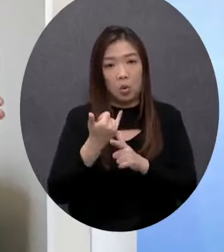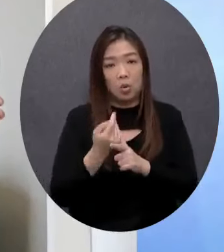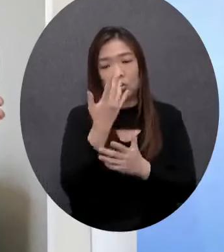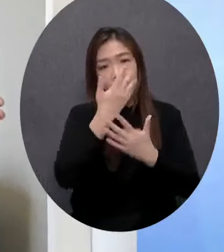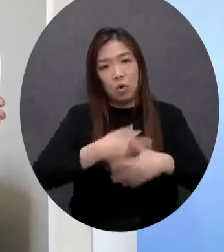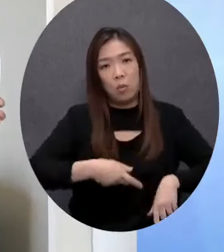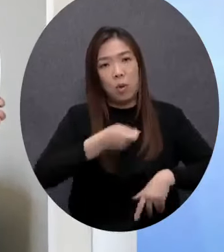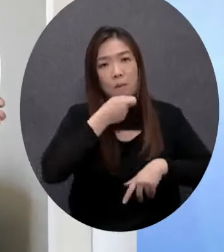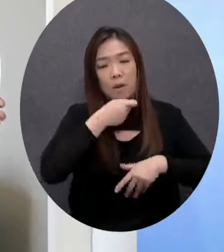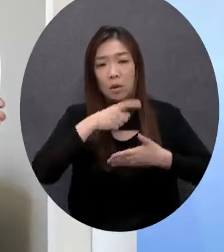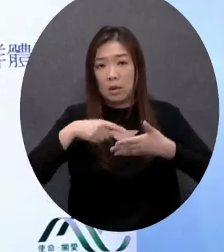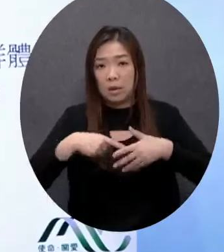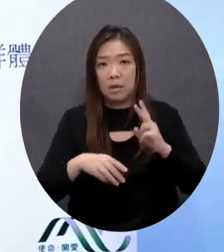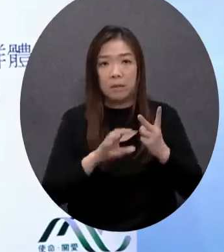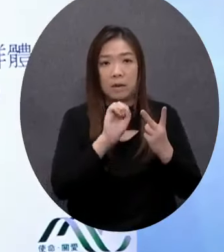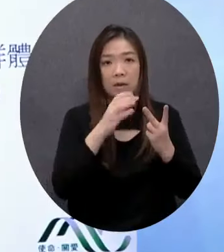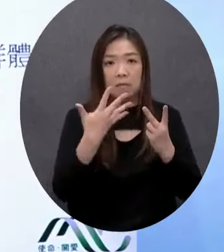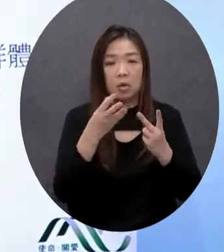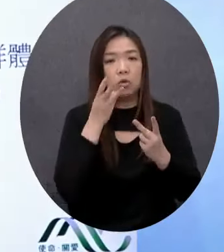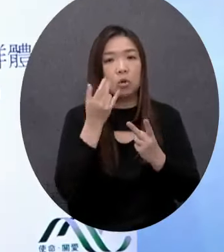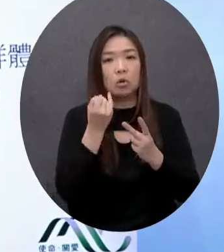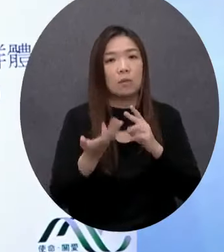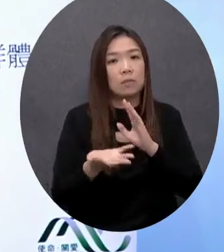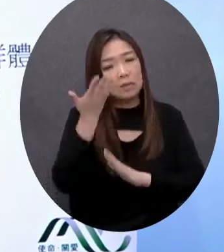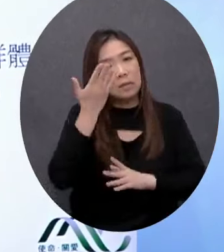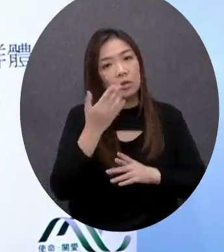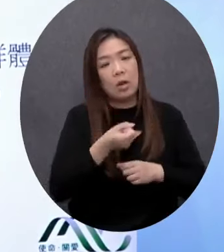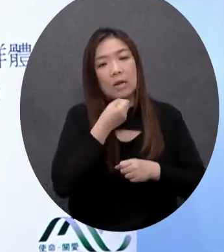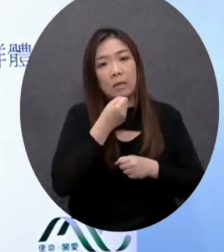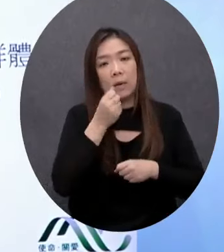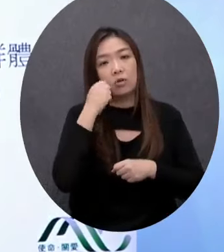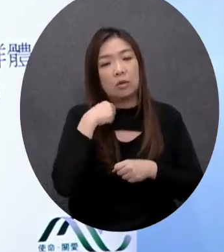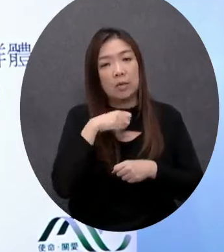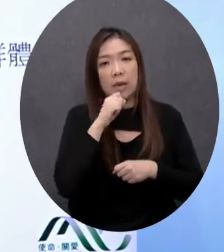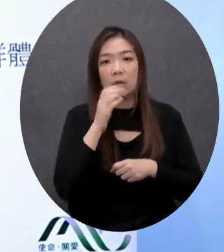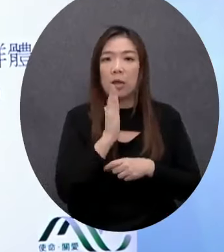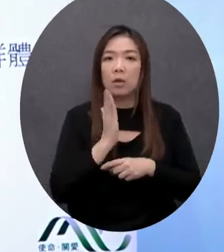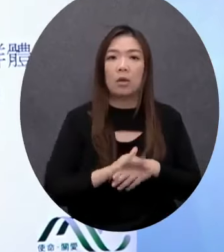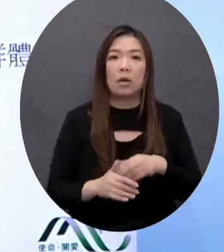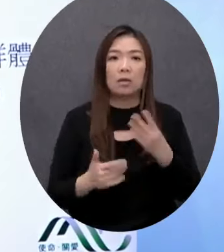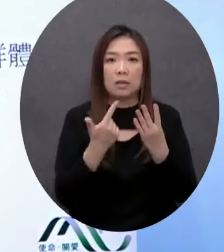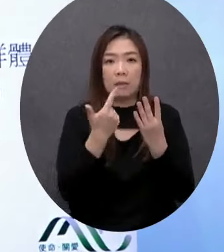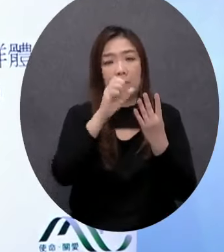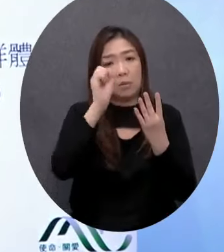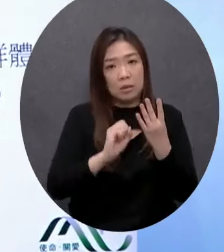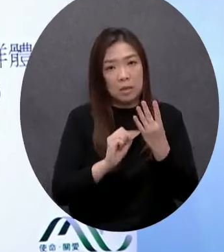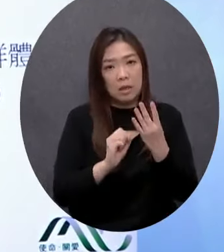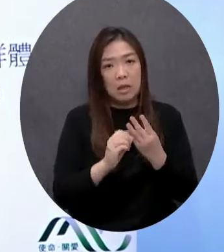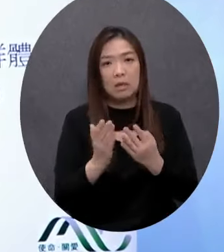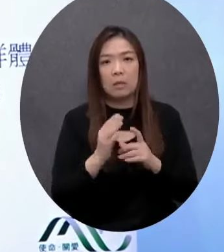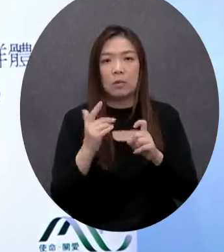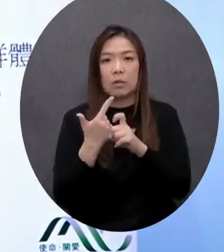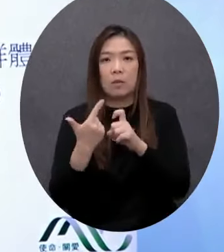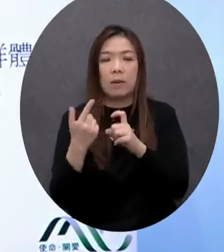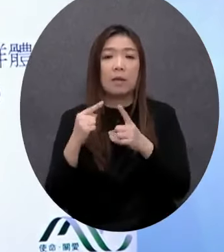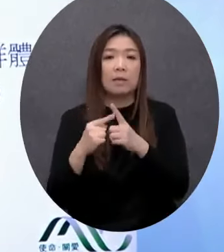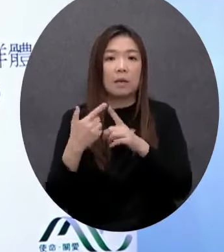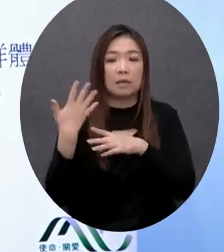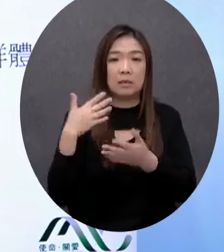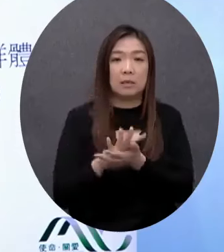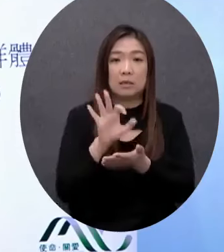调查，205个65岁或以上受访长者里面，有大约 48%， 即是98人在过去三